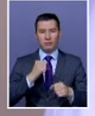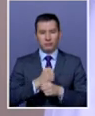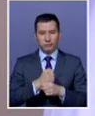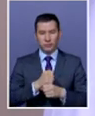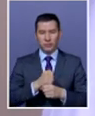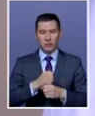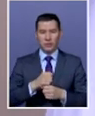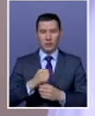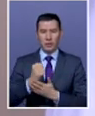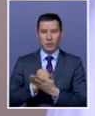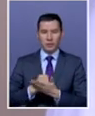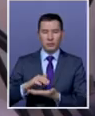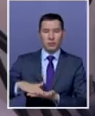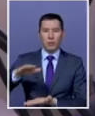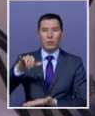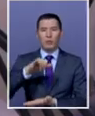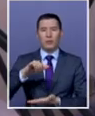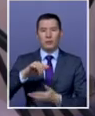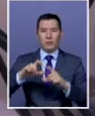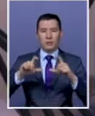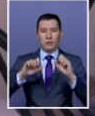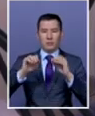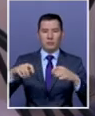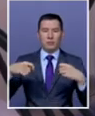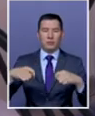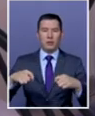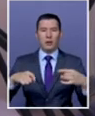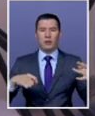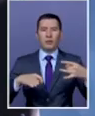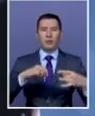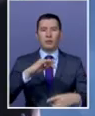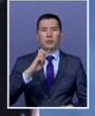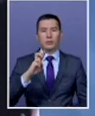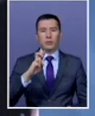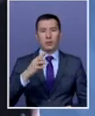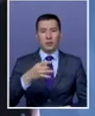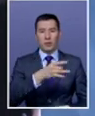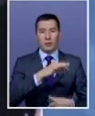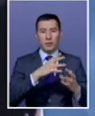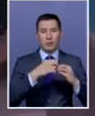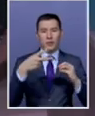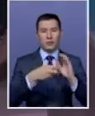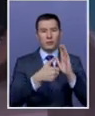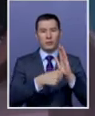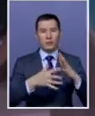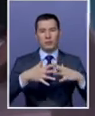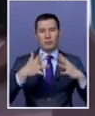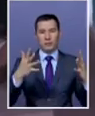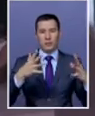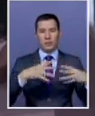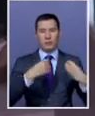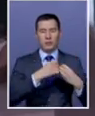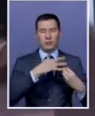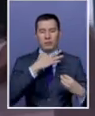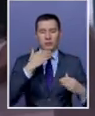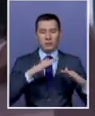жерден жағдай үлкен дүкен аштық. Айта кетейік, Түрксіб ауданында 2600-ден аса көп балалы ана бар. Олардың 500-і, 6